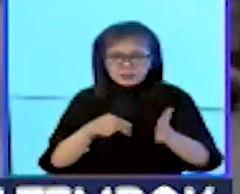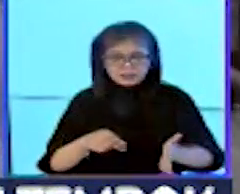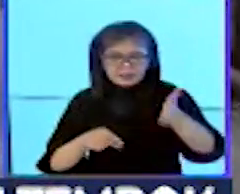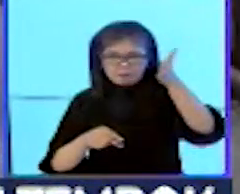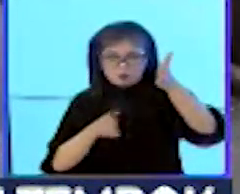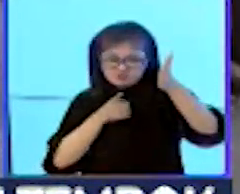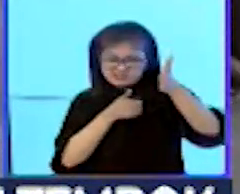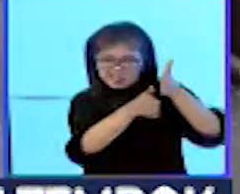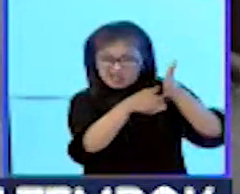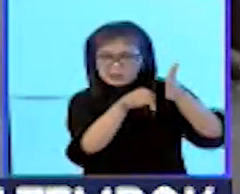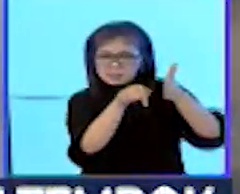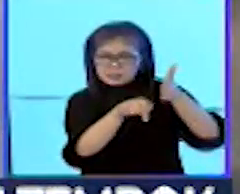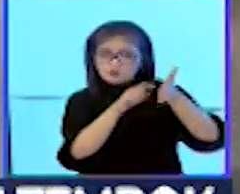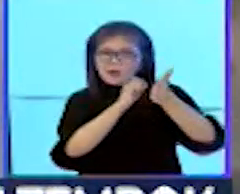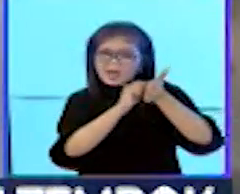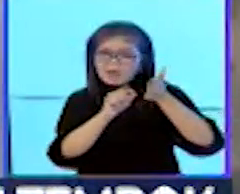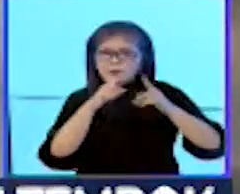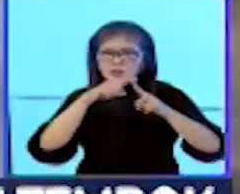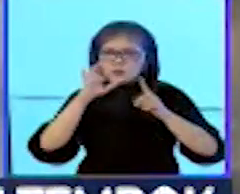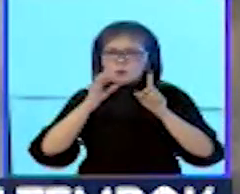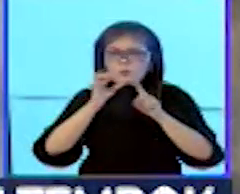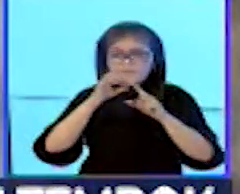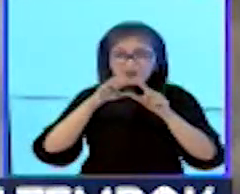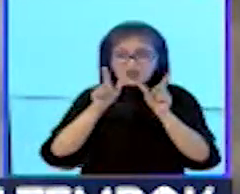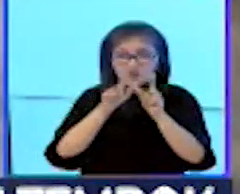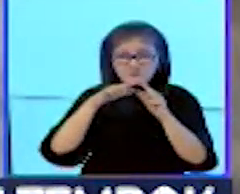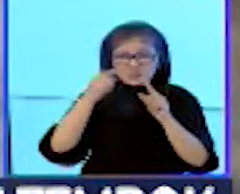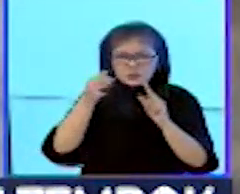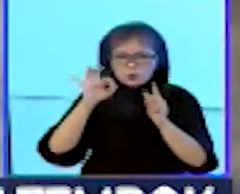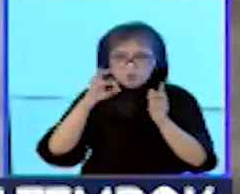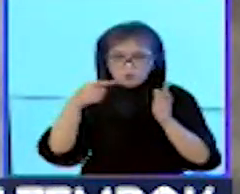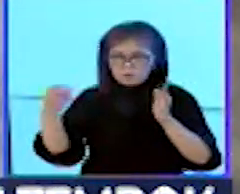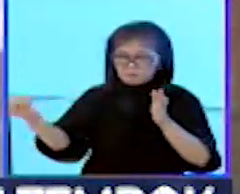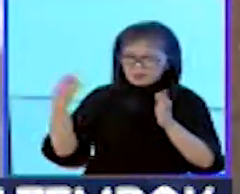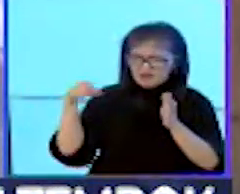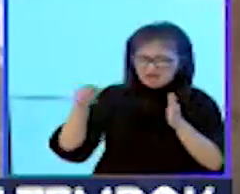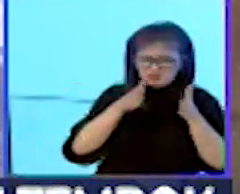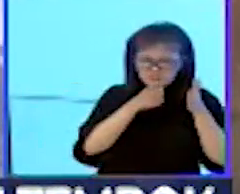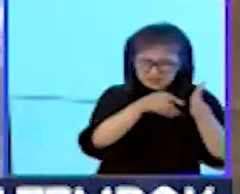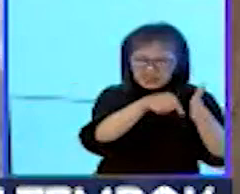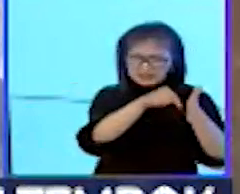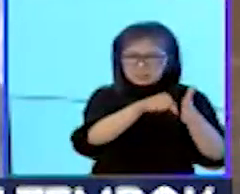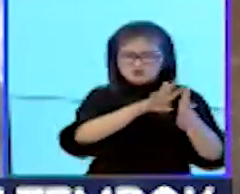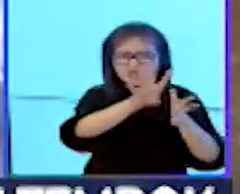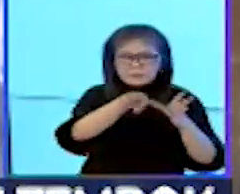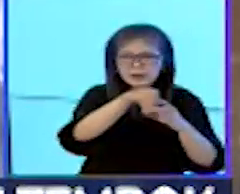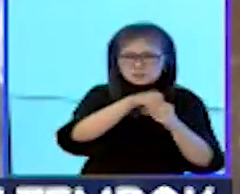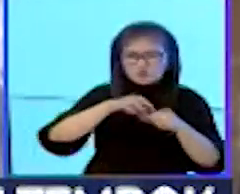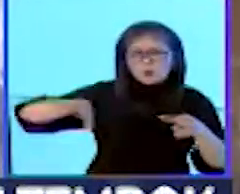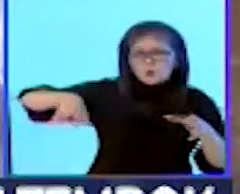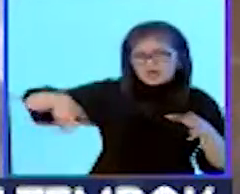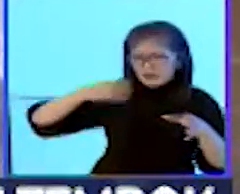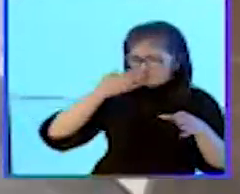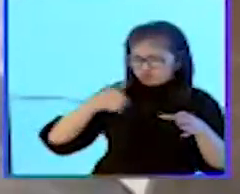didirikan oleh ahli waris Topawiro yang mengklaim jalan berada di pekarangan warisan keluarga. Akibat penutupan jalan